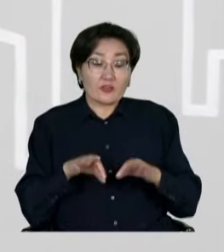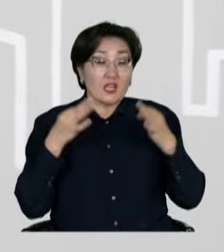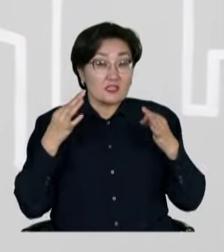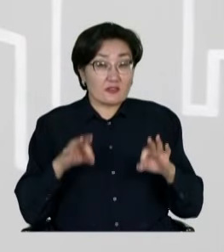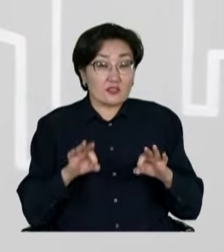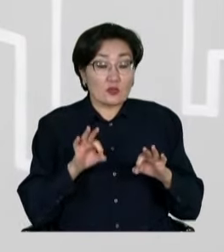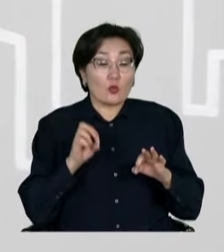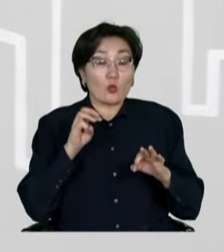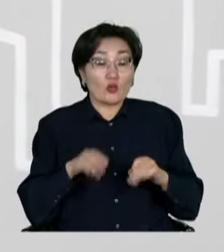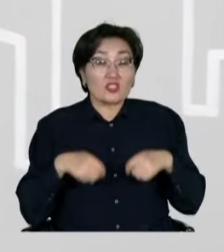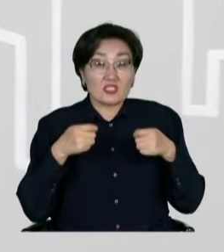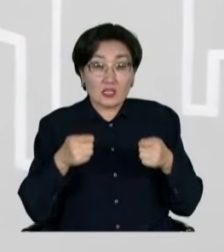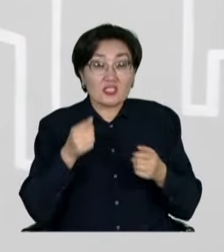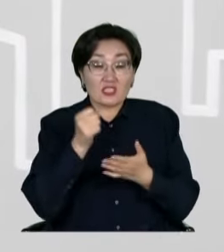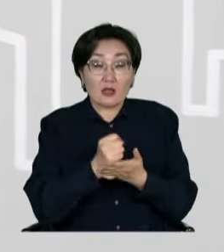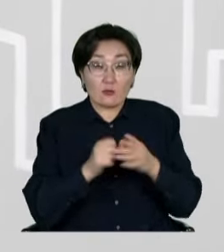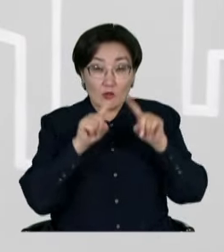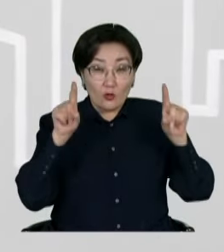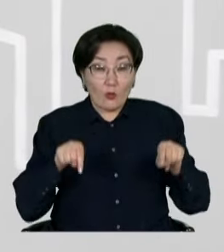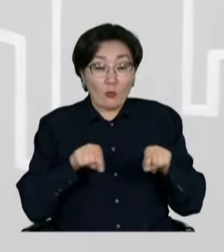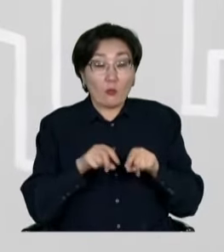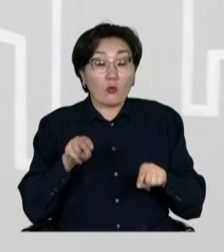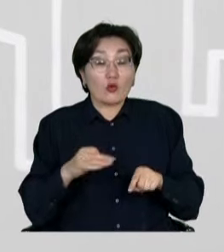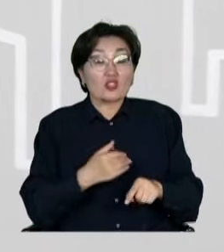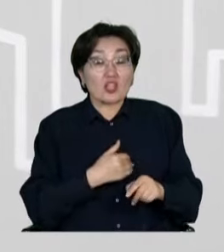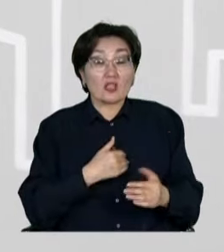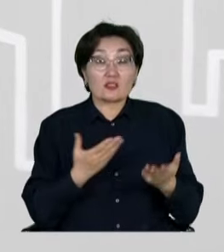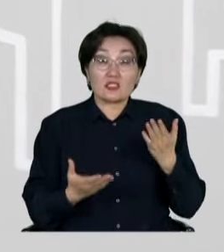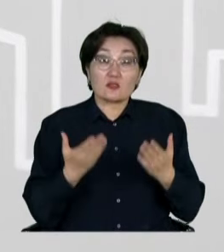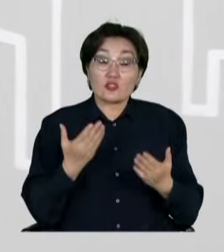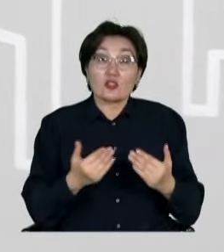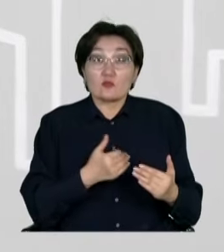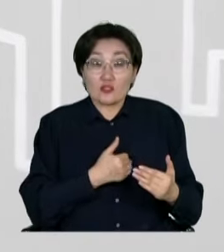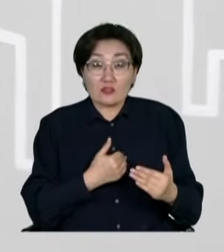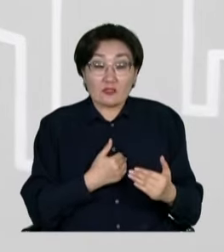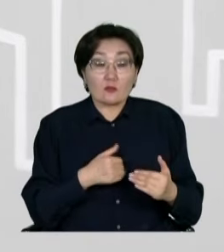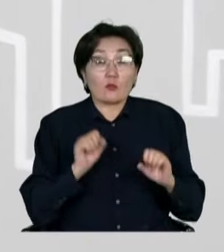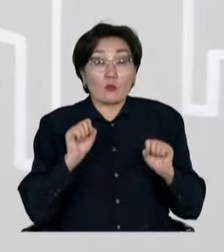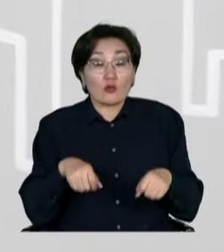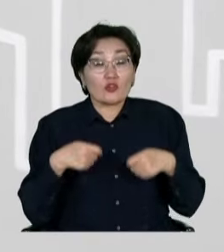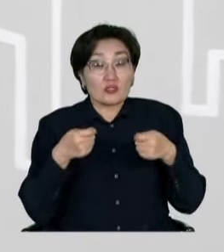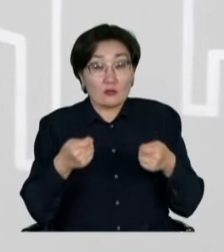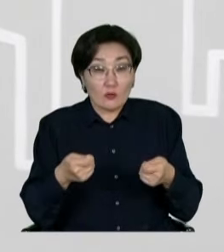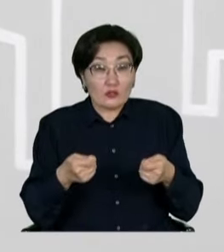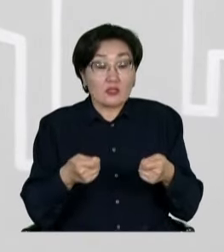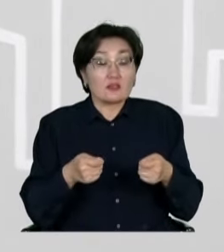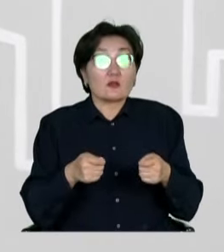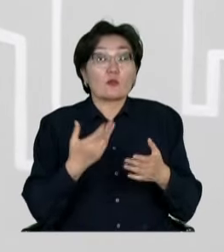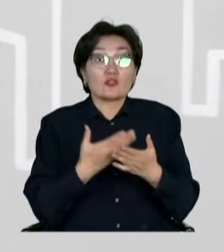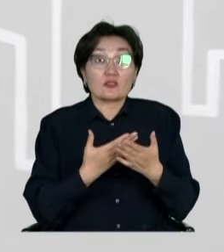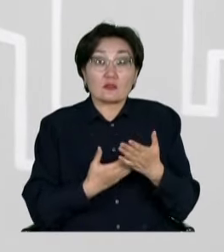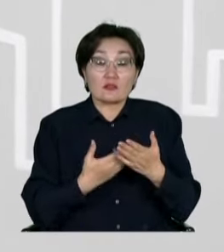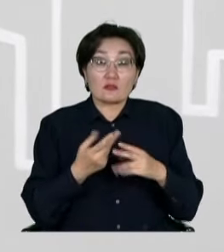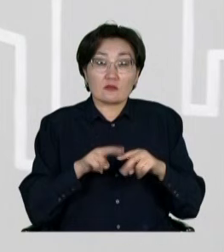освобожден, да, здесь по желанию, то есть желающие физическое лицо добровольно представить данную форму декларации, они могут представить данную